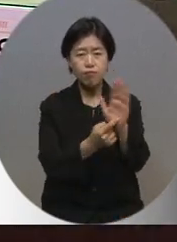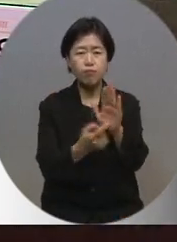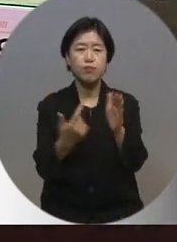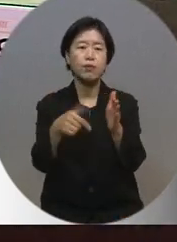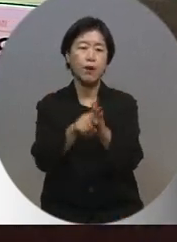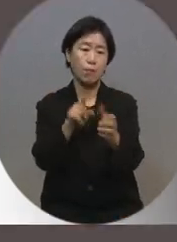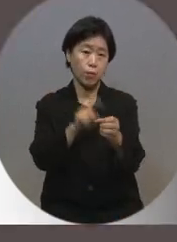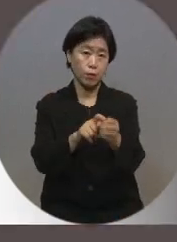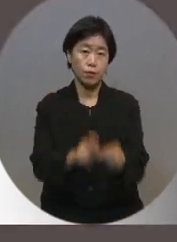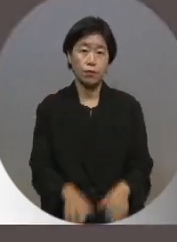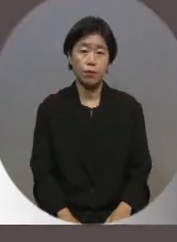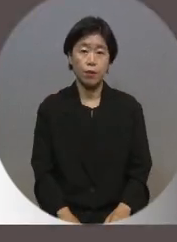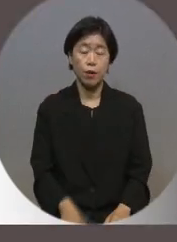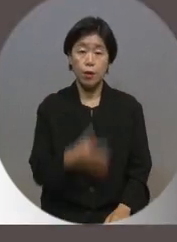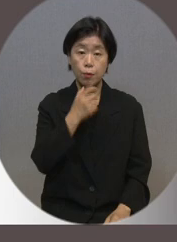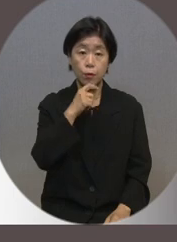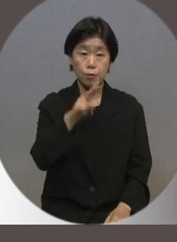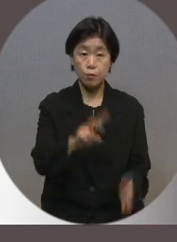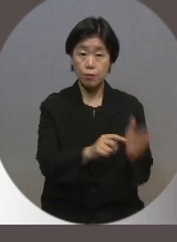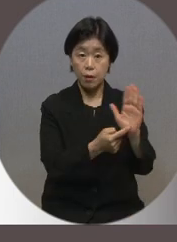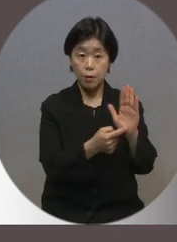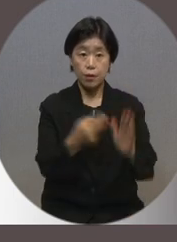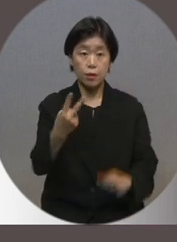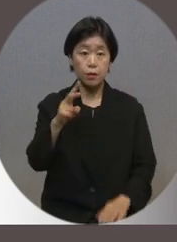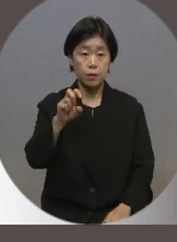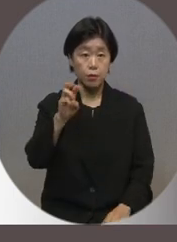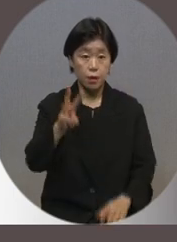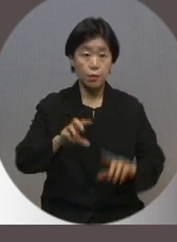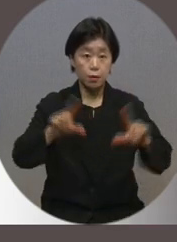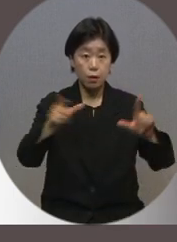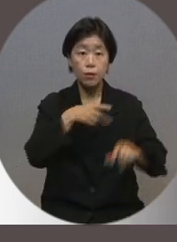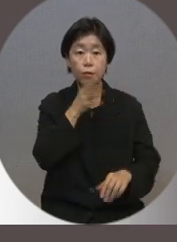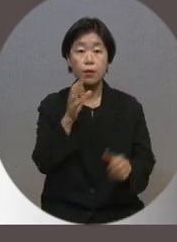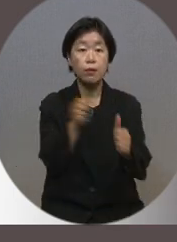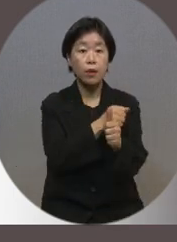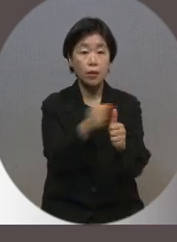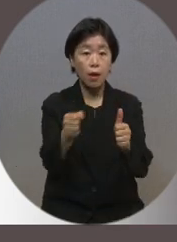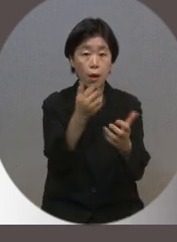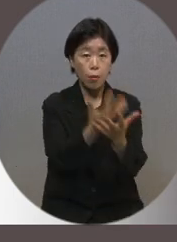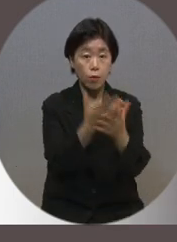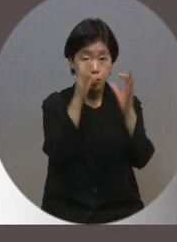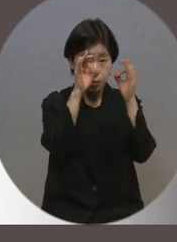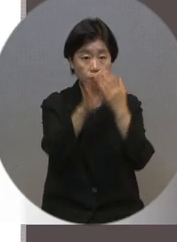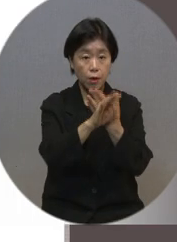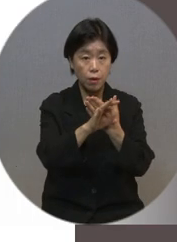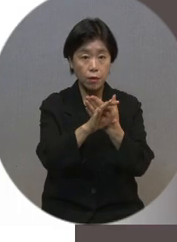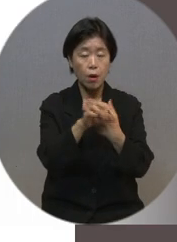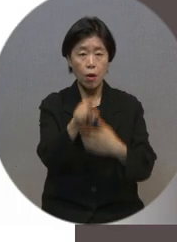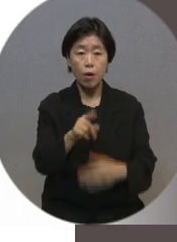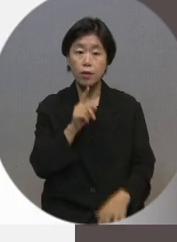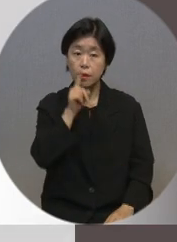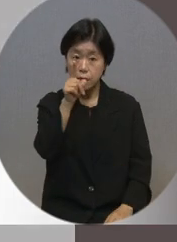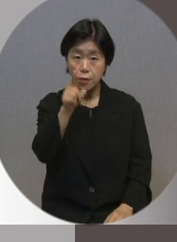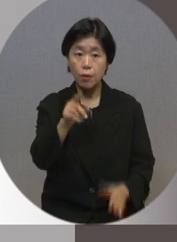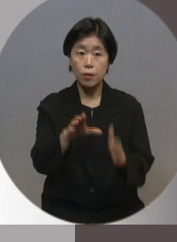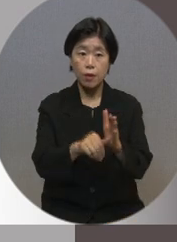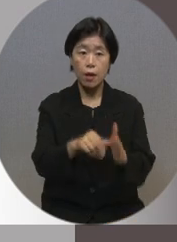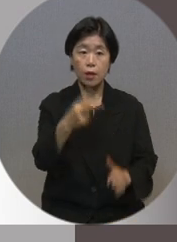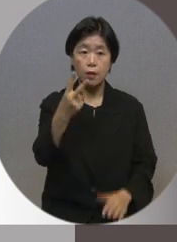마련됐습니다. 보건복지부가 발표한 2023년 노인학대 현황 보고서에 따르면 노인학대 신고는